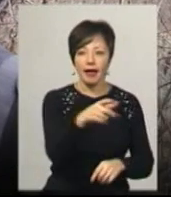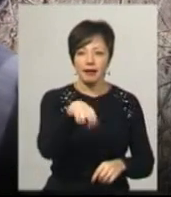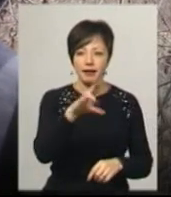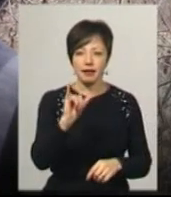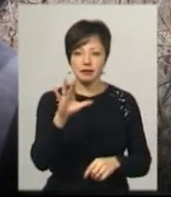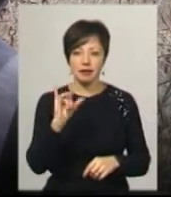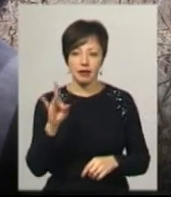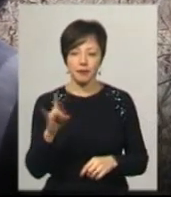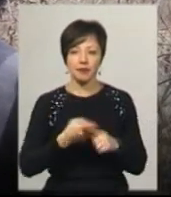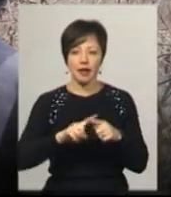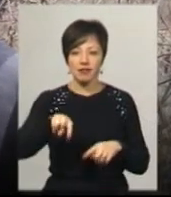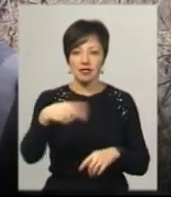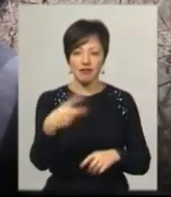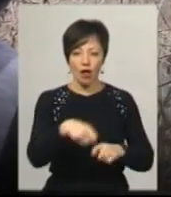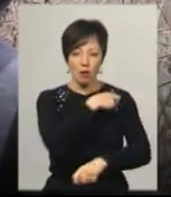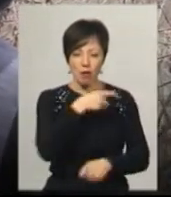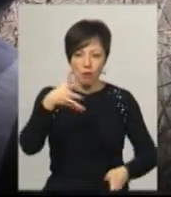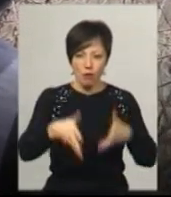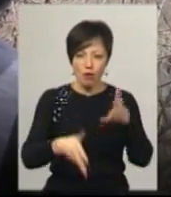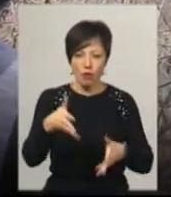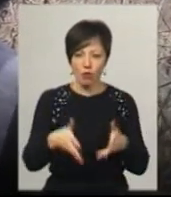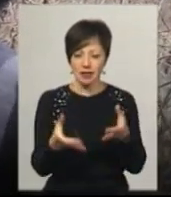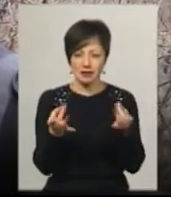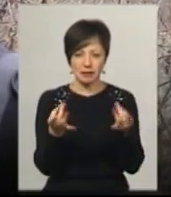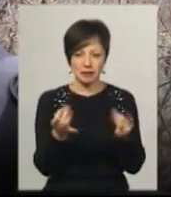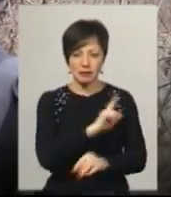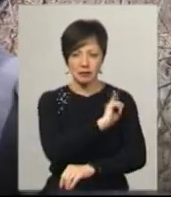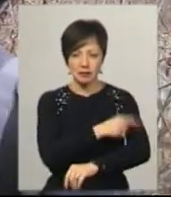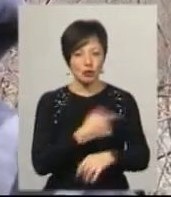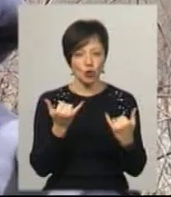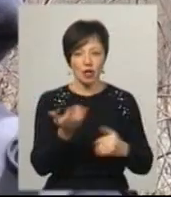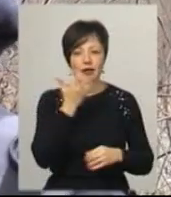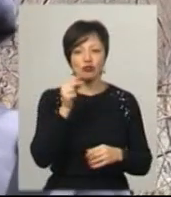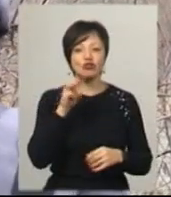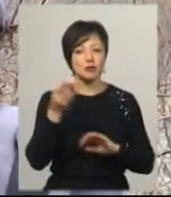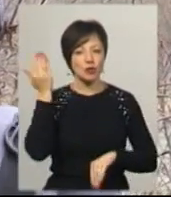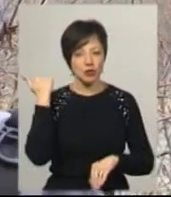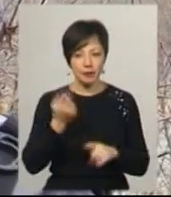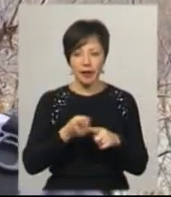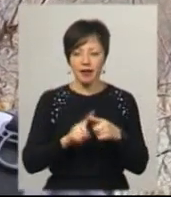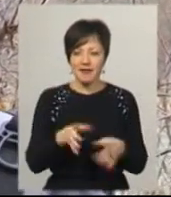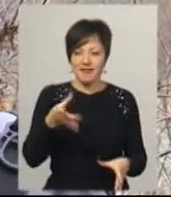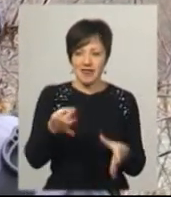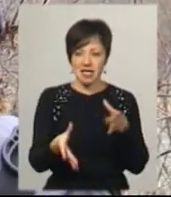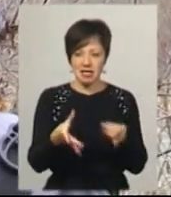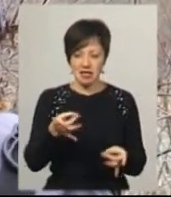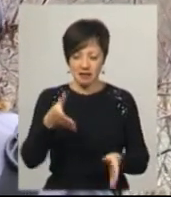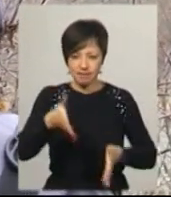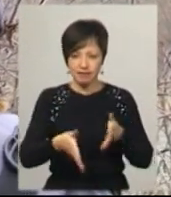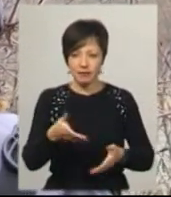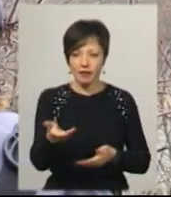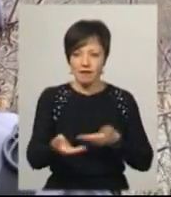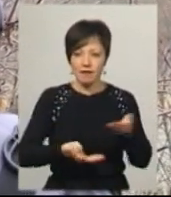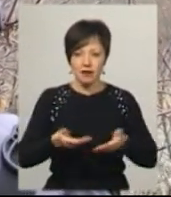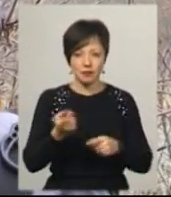22 кілометри по береговій лінії, це по болоті при високій дуже вологості. Сьогодні значно тепліше, ніж тоді. Такі в'язки, надзвичайно важко було йти. Ну, власне,